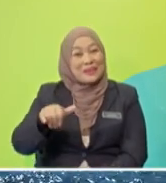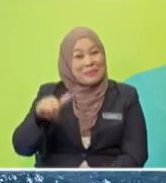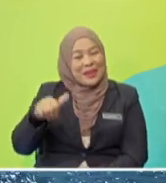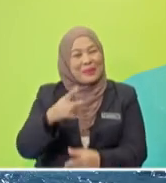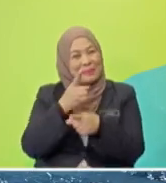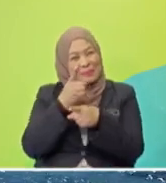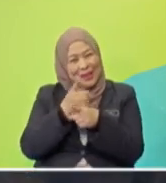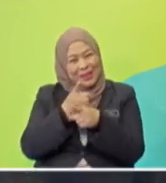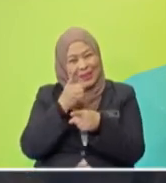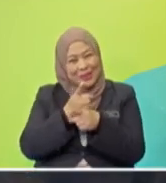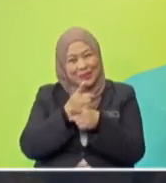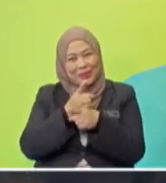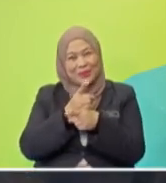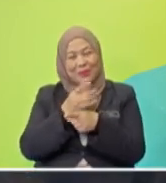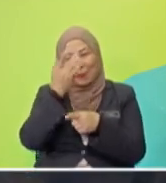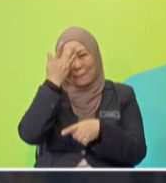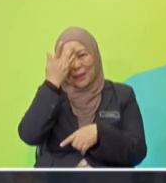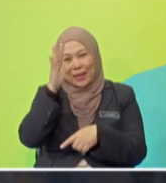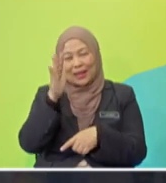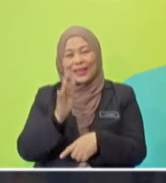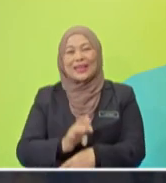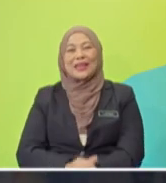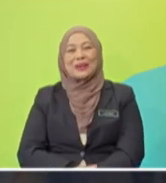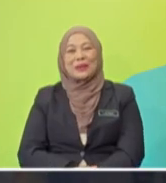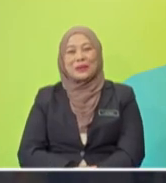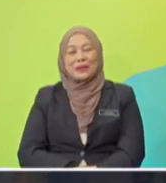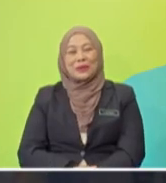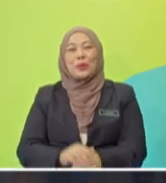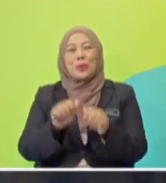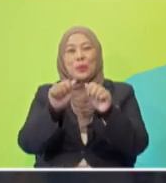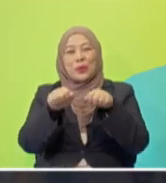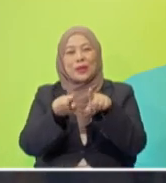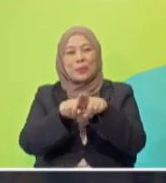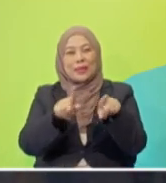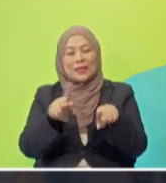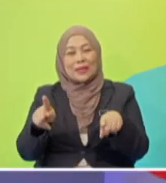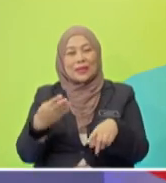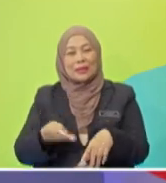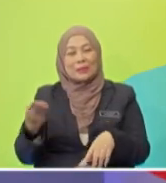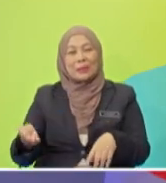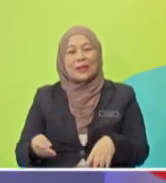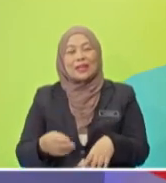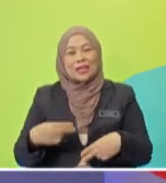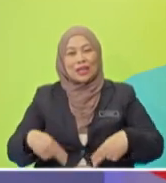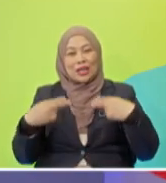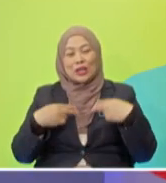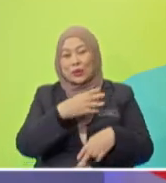Iya betul oke kita enggak belajar toh dia membiasakan benda hidup dengan benda bukan hidup